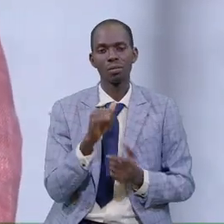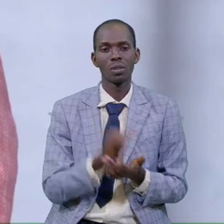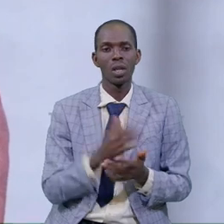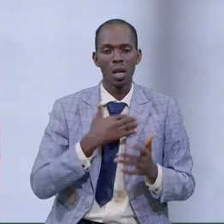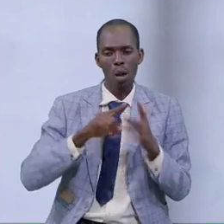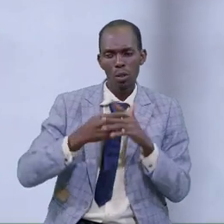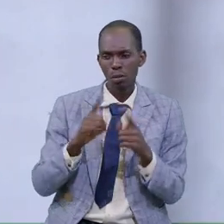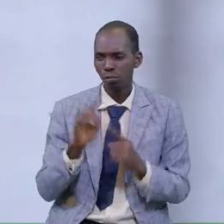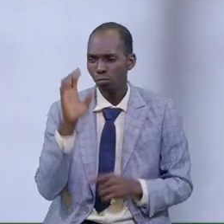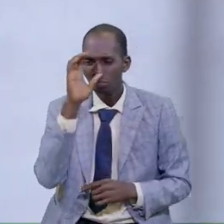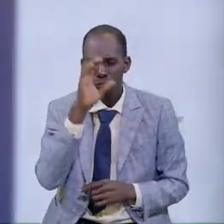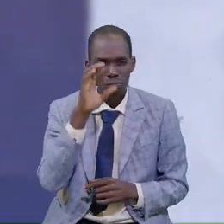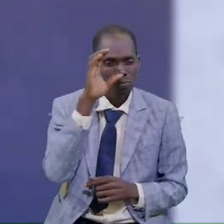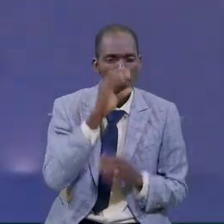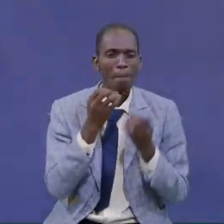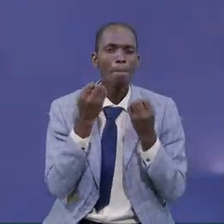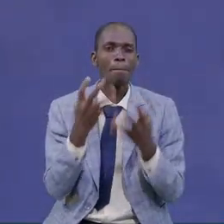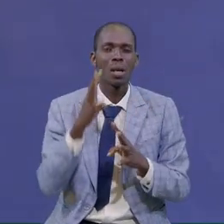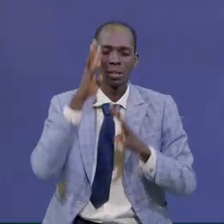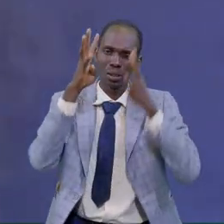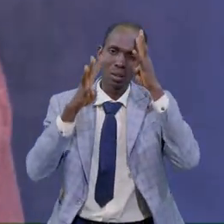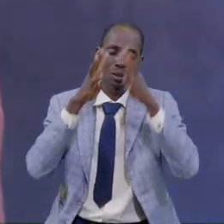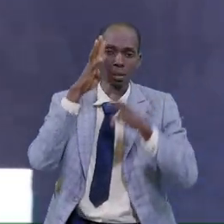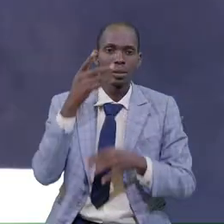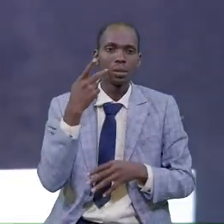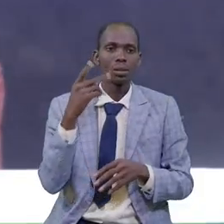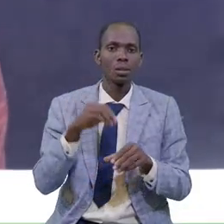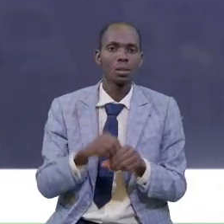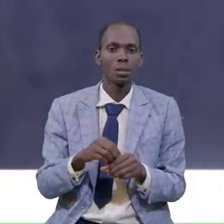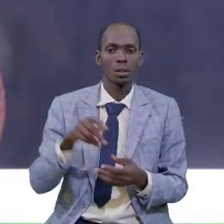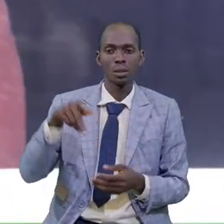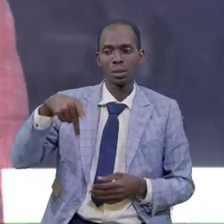beaucoup de détours. Psaume 106,